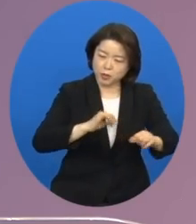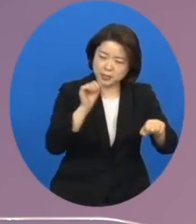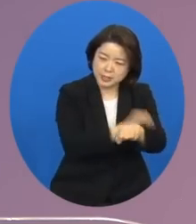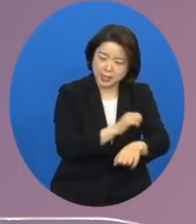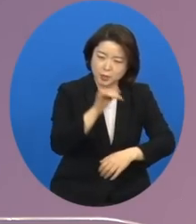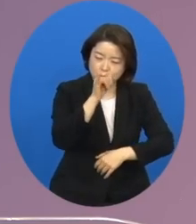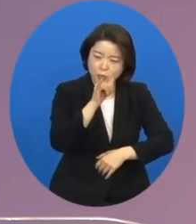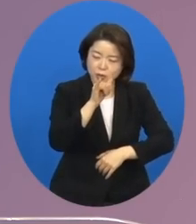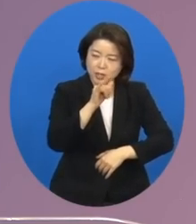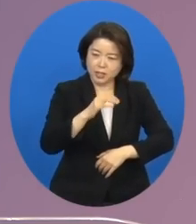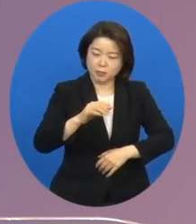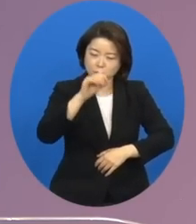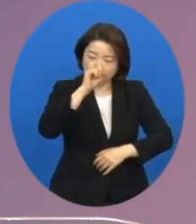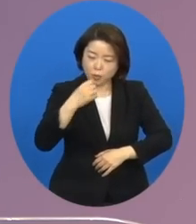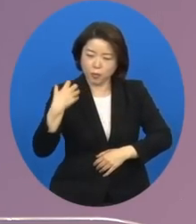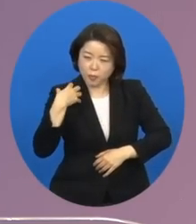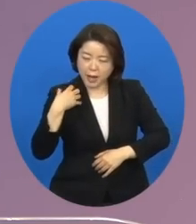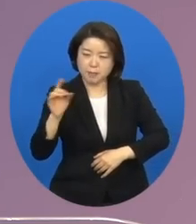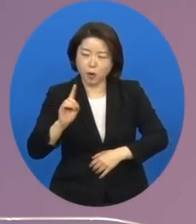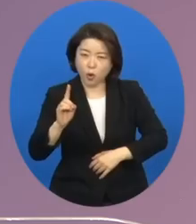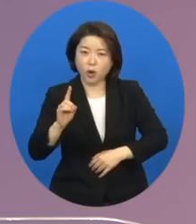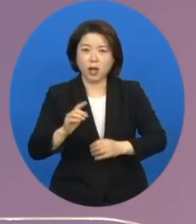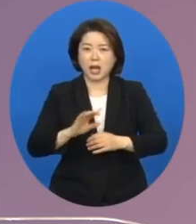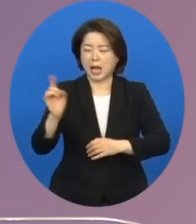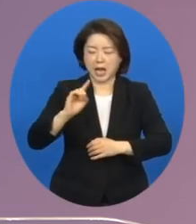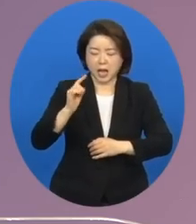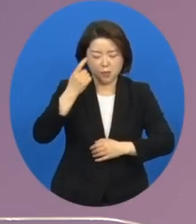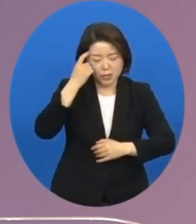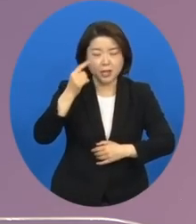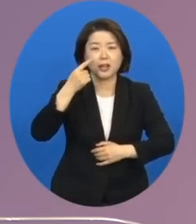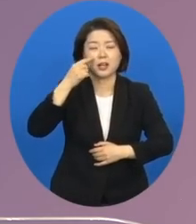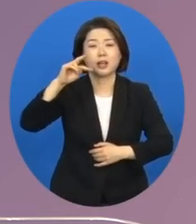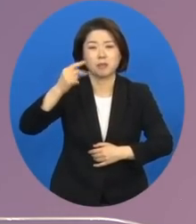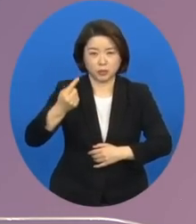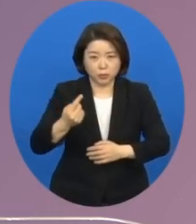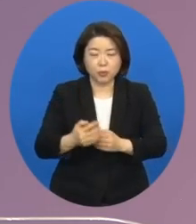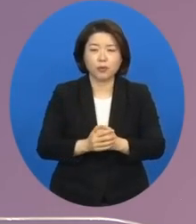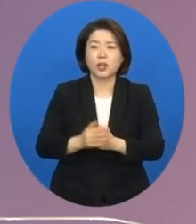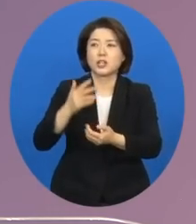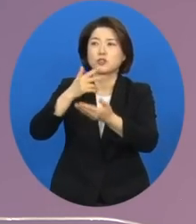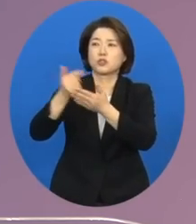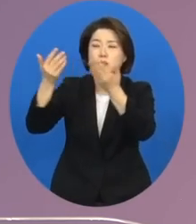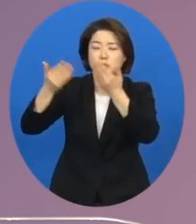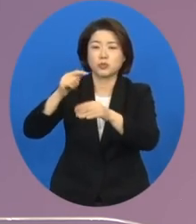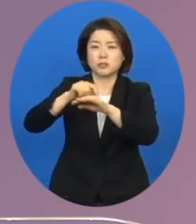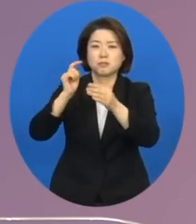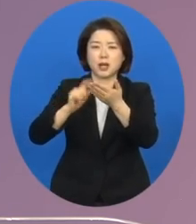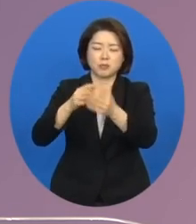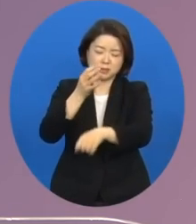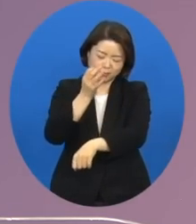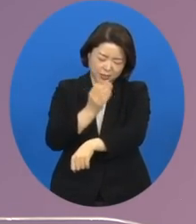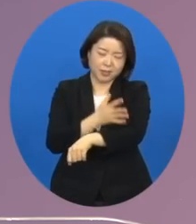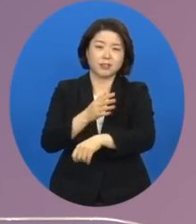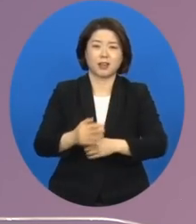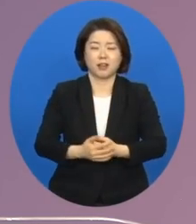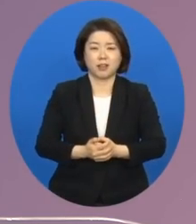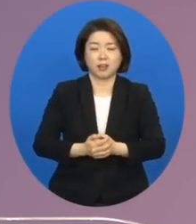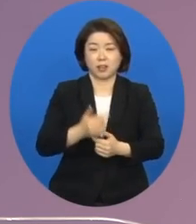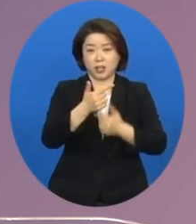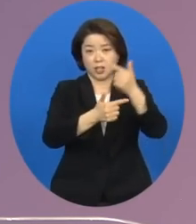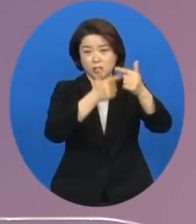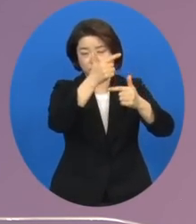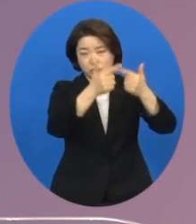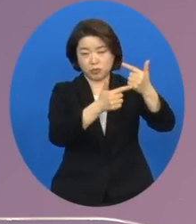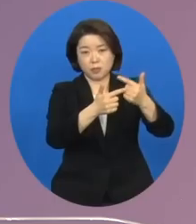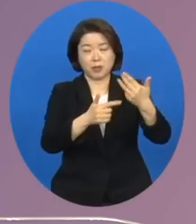잘 감당하면 좋을까 아무리 생각해 봐도 주님이 주시는 마음은 아주 단순한 거예요 느헤미야